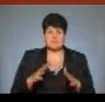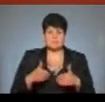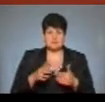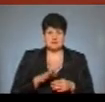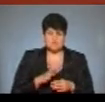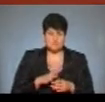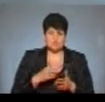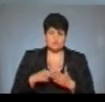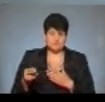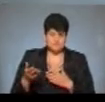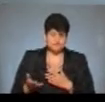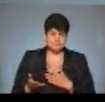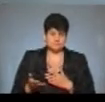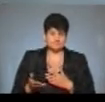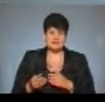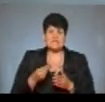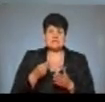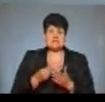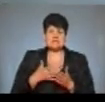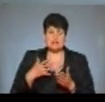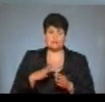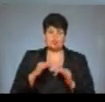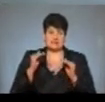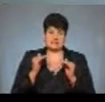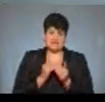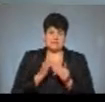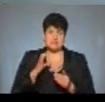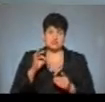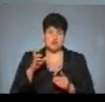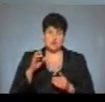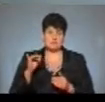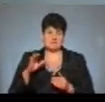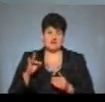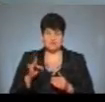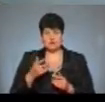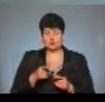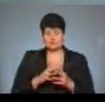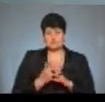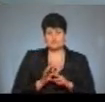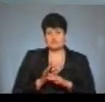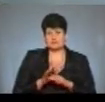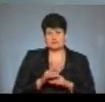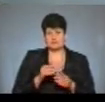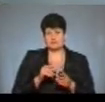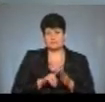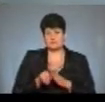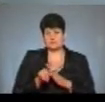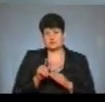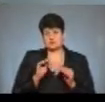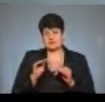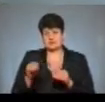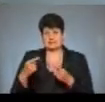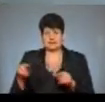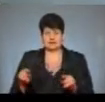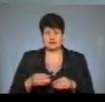цукру, ніж попит, і ціна була нижче собівартості, тому аграрії перейшли на інші культури. Тому